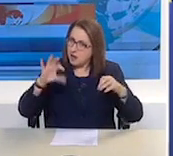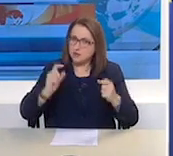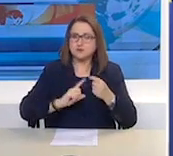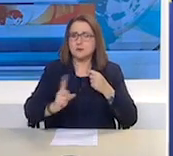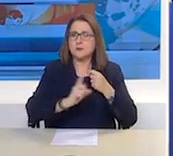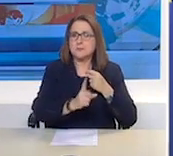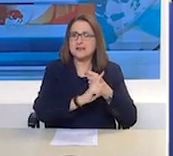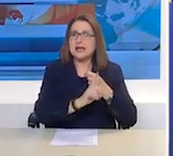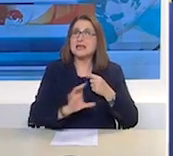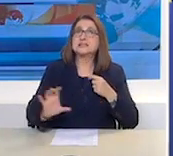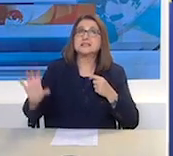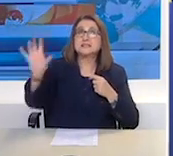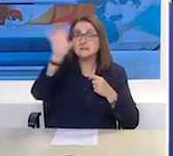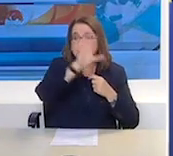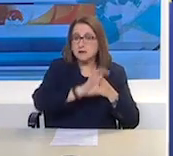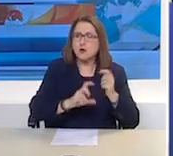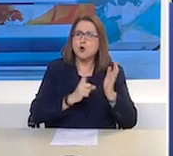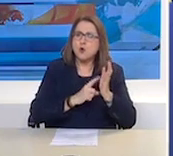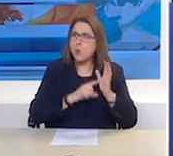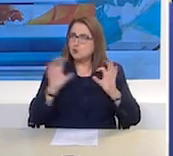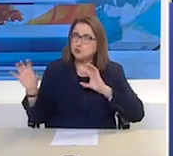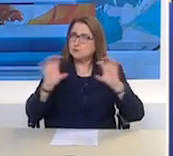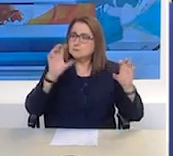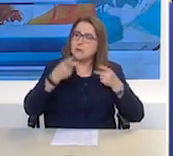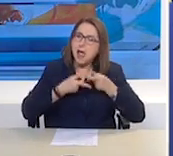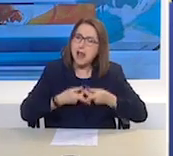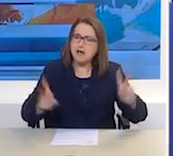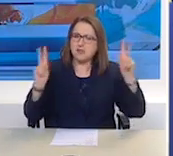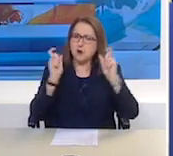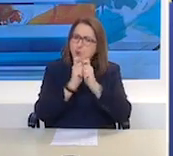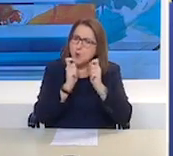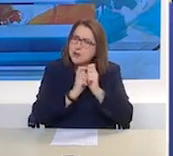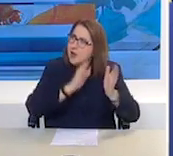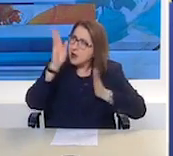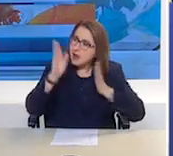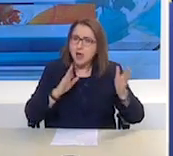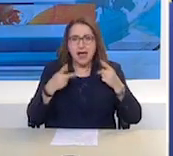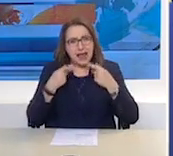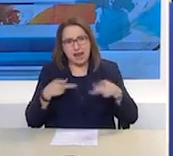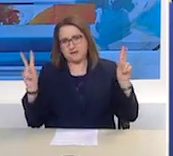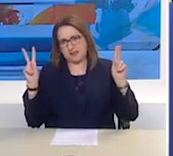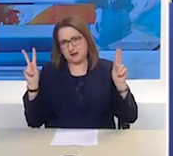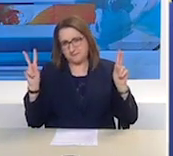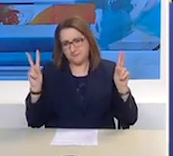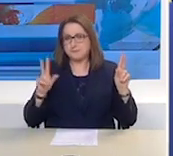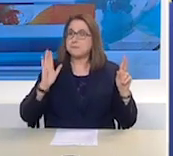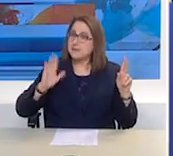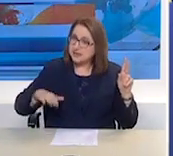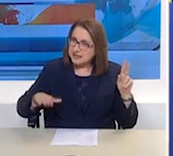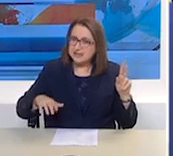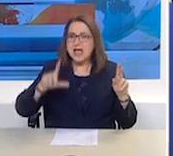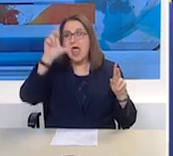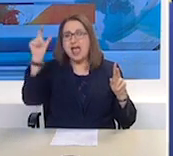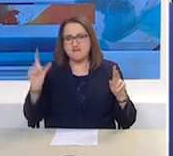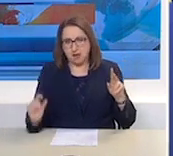στην ηπειρωτική χώρα, δηλαδή από νομό σε νομό ή από περιφερειακή ενότητα σε περιφερειακή ενότητα και στην Κρήτη και στην Εύβοια.